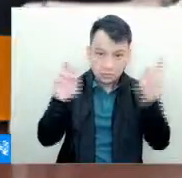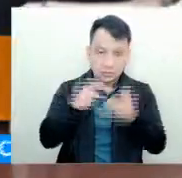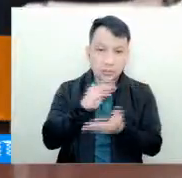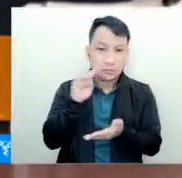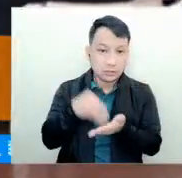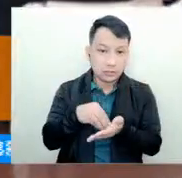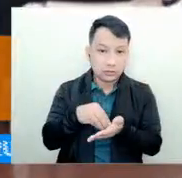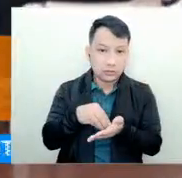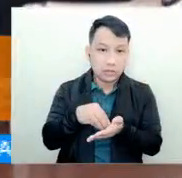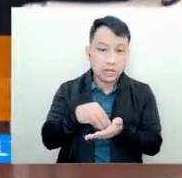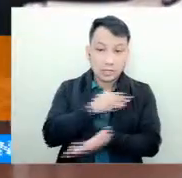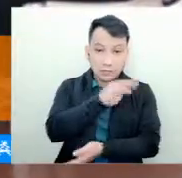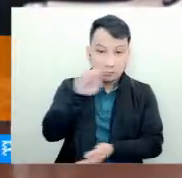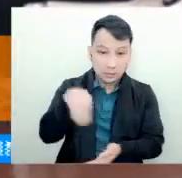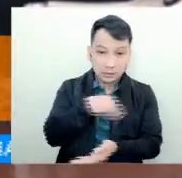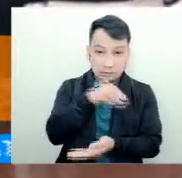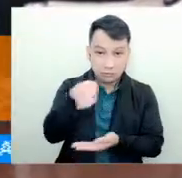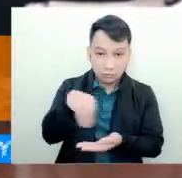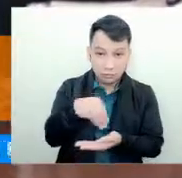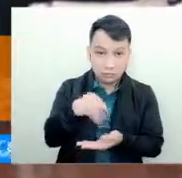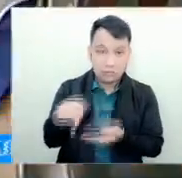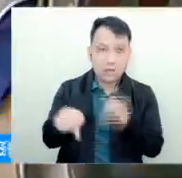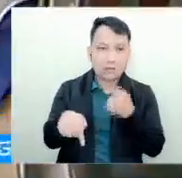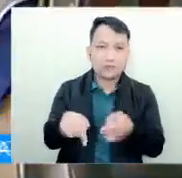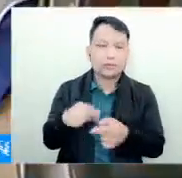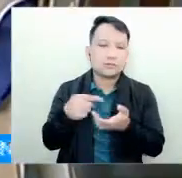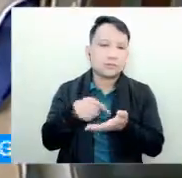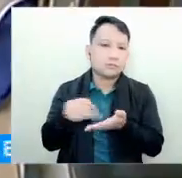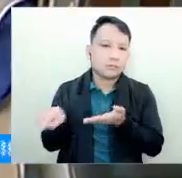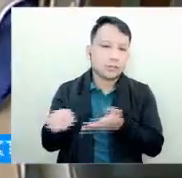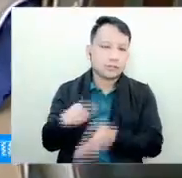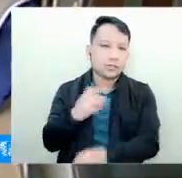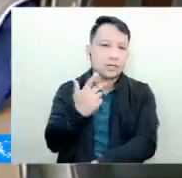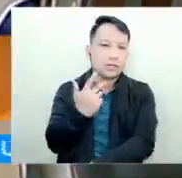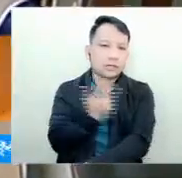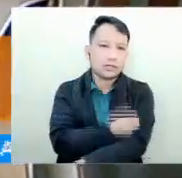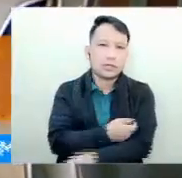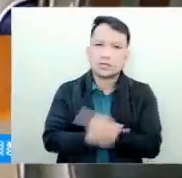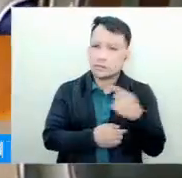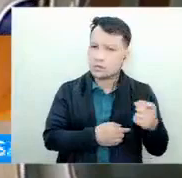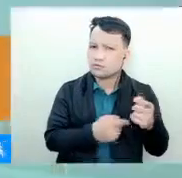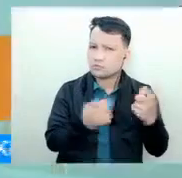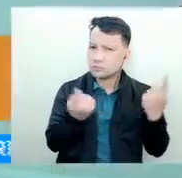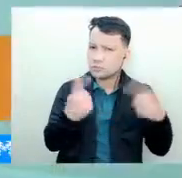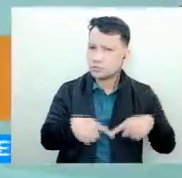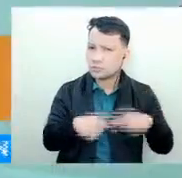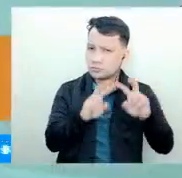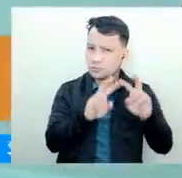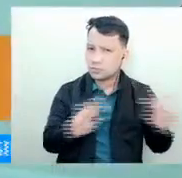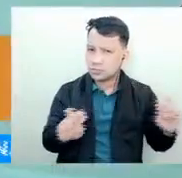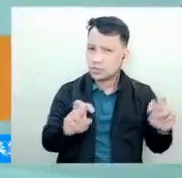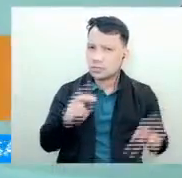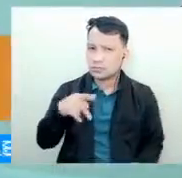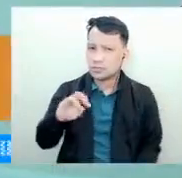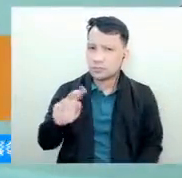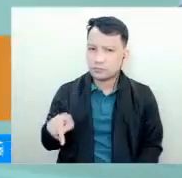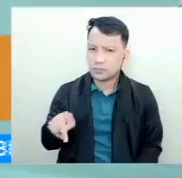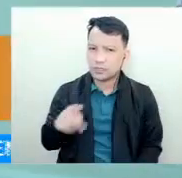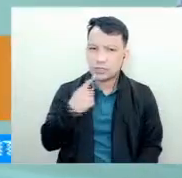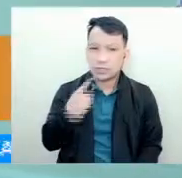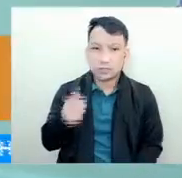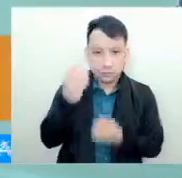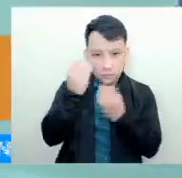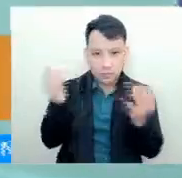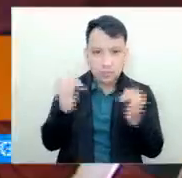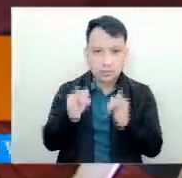ang sinasabing vaccine slots for sale, bagay na pinaiimbestigahan na raw niya sa PNP ayon sa interview sa kanya sa